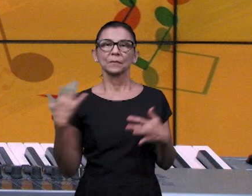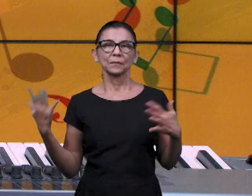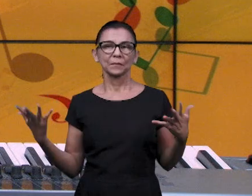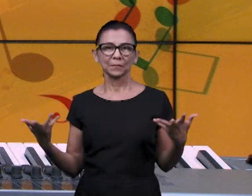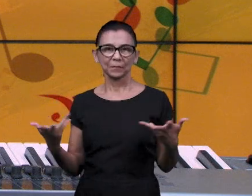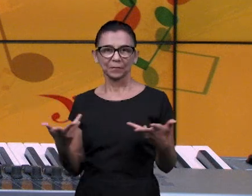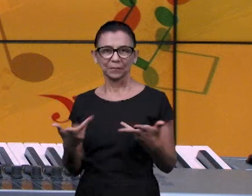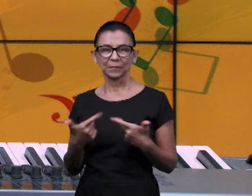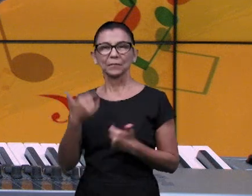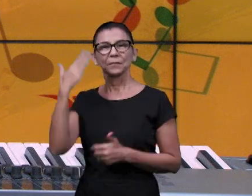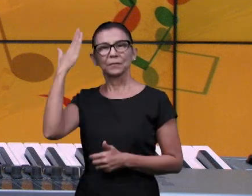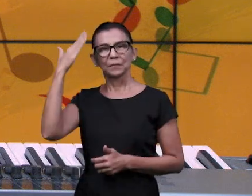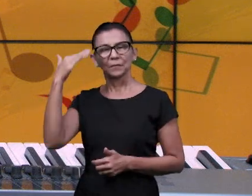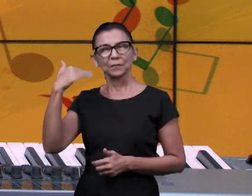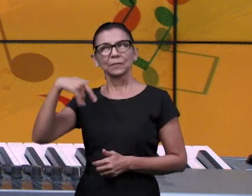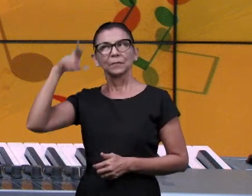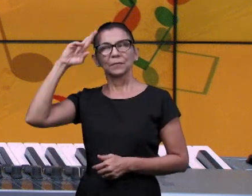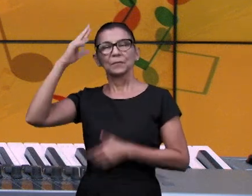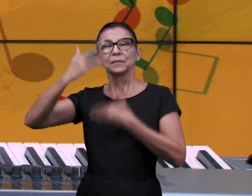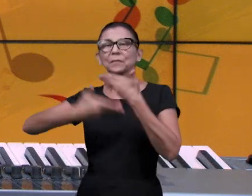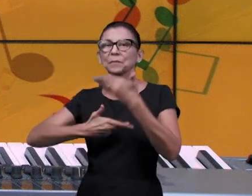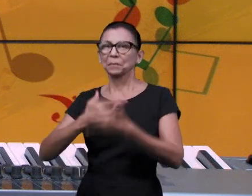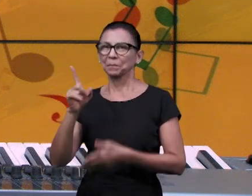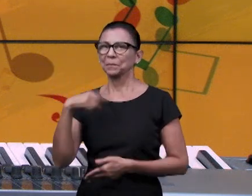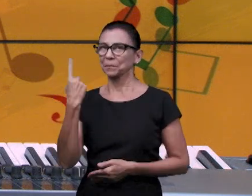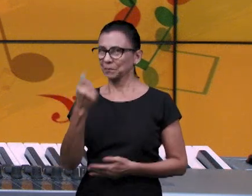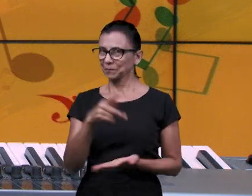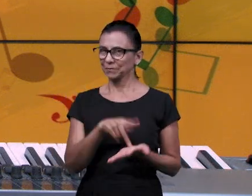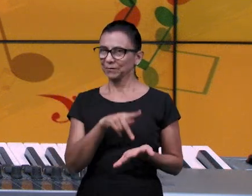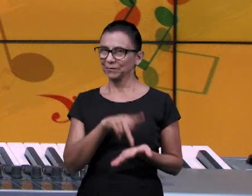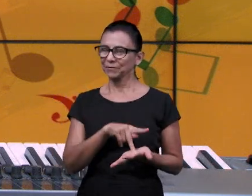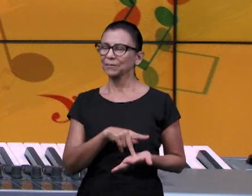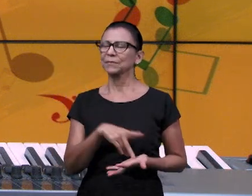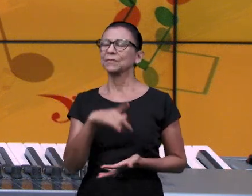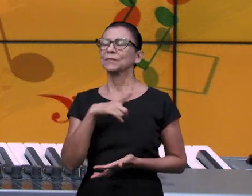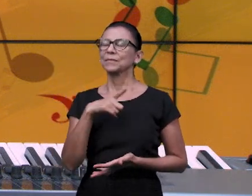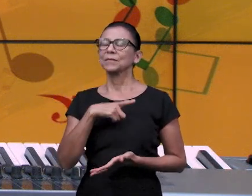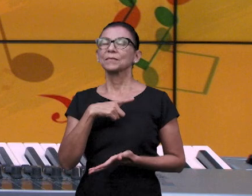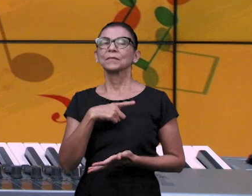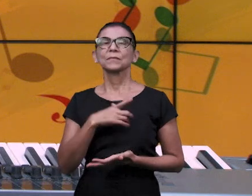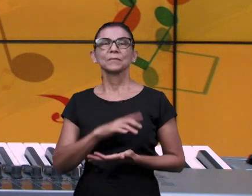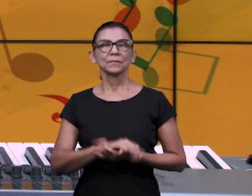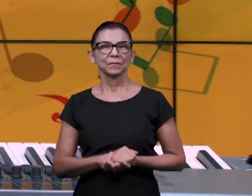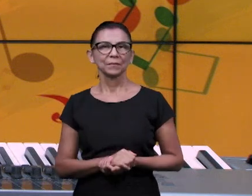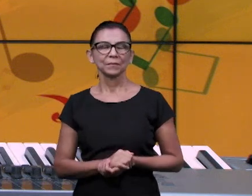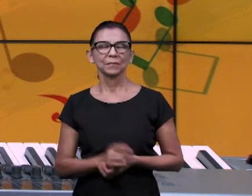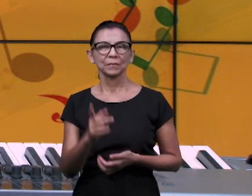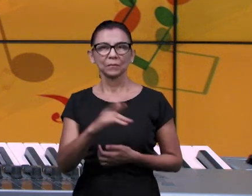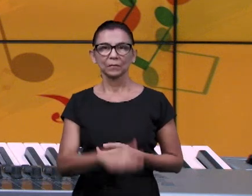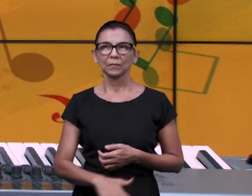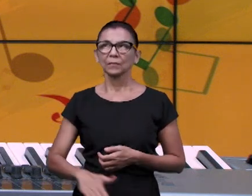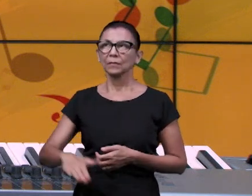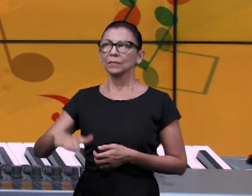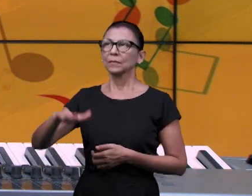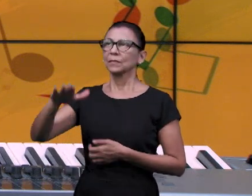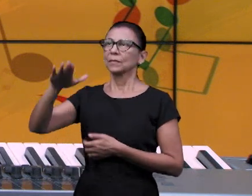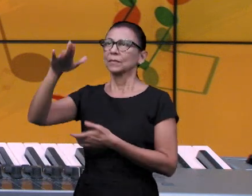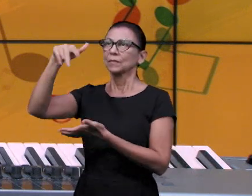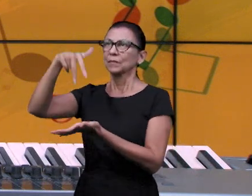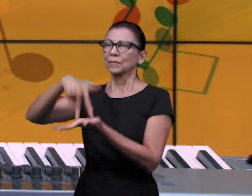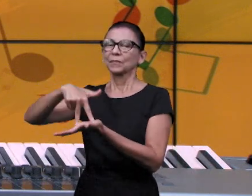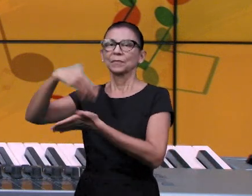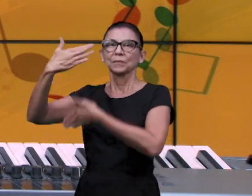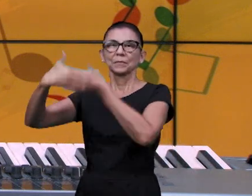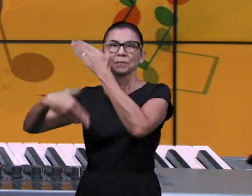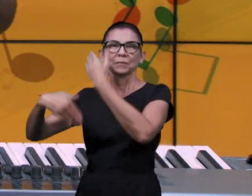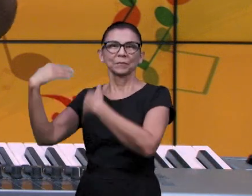savoir que le Seigneur, il prend soin de nous, n'est-ce pas? Il prend soin afin que nous puissions grandir, rester fermes